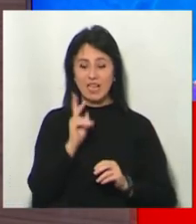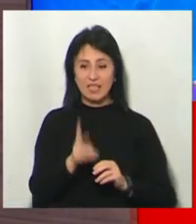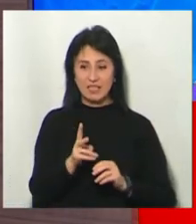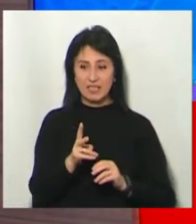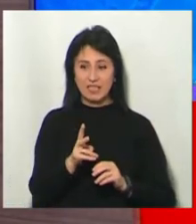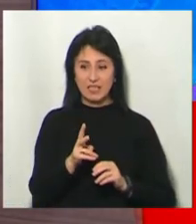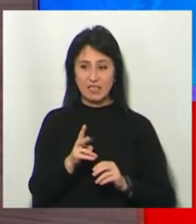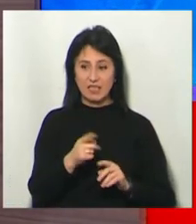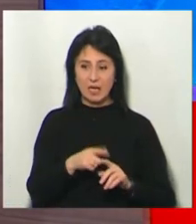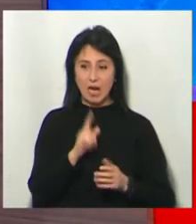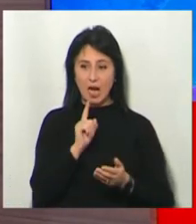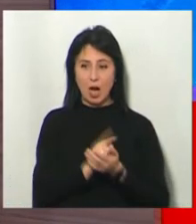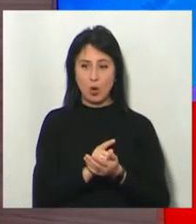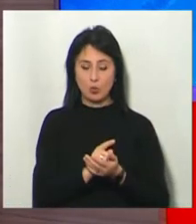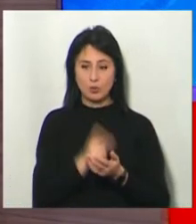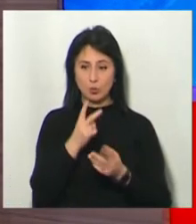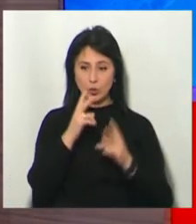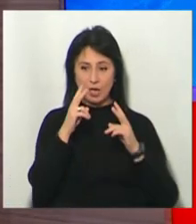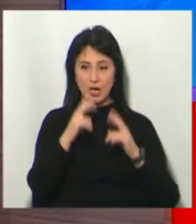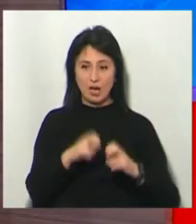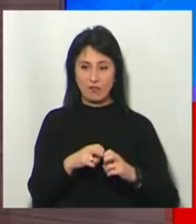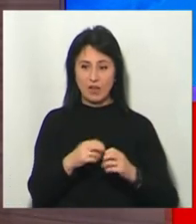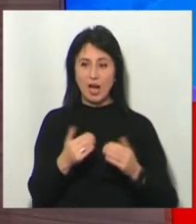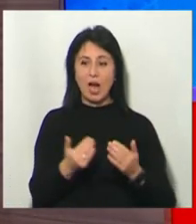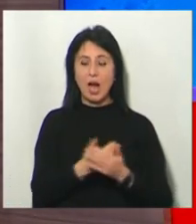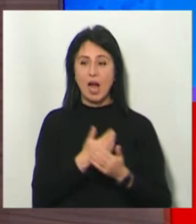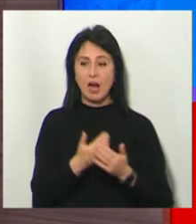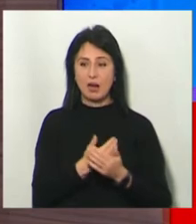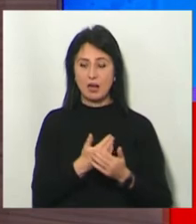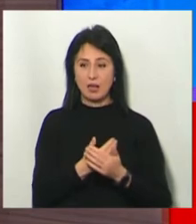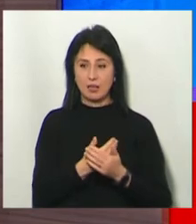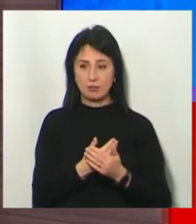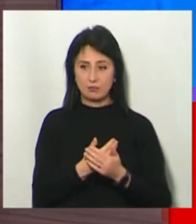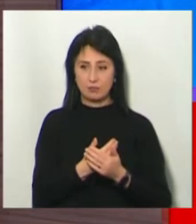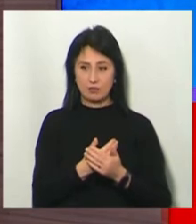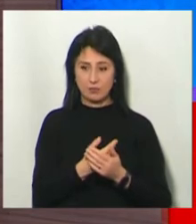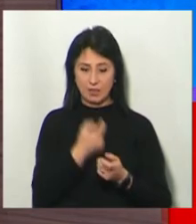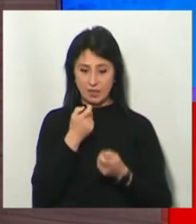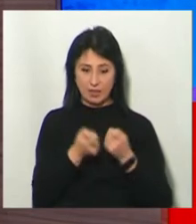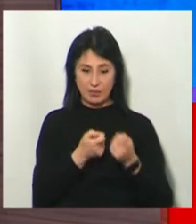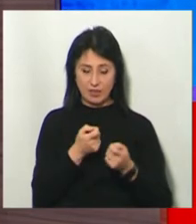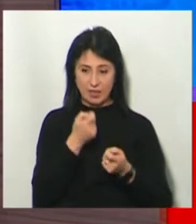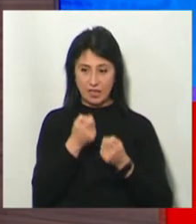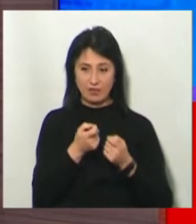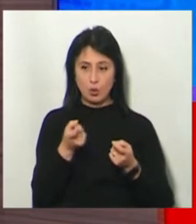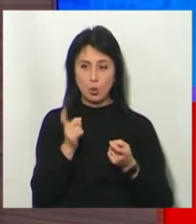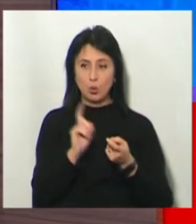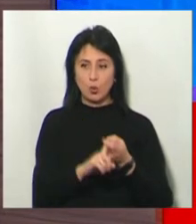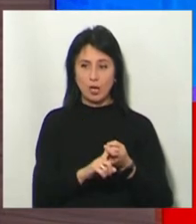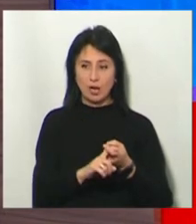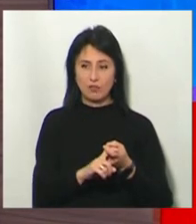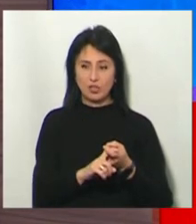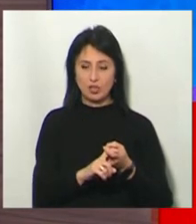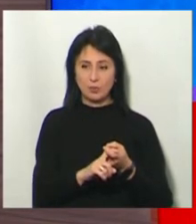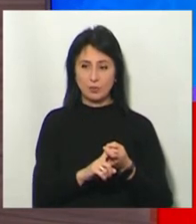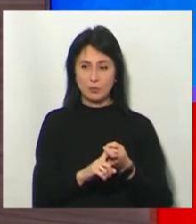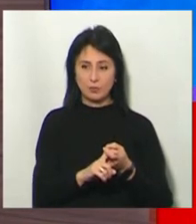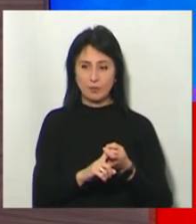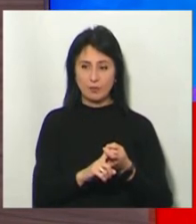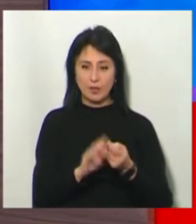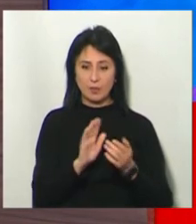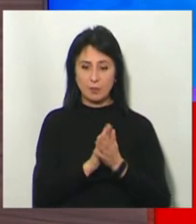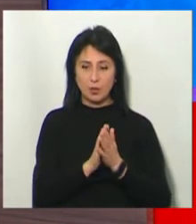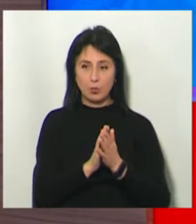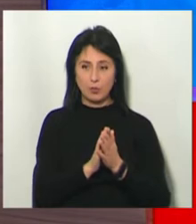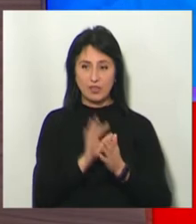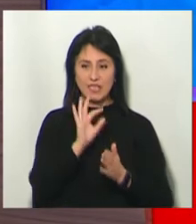რისკებში აუცილებლად უნდა განვიხილოთ ახალი დეტალები და დეტალები უკავშირდება